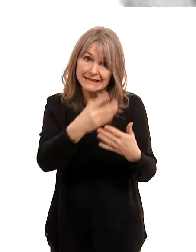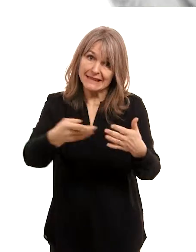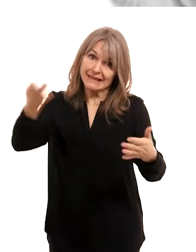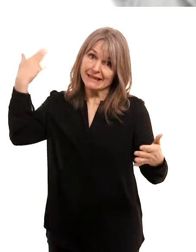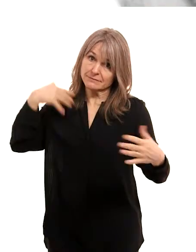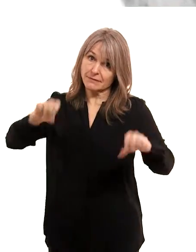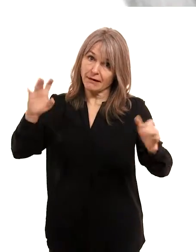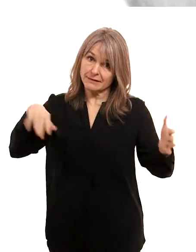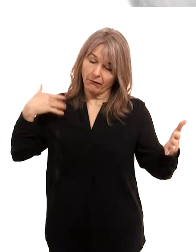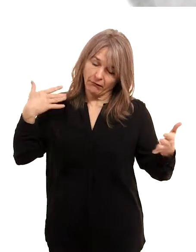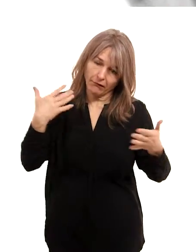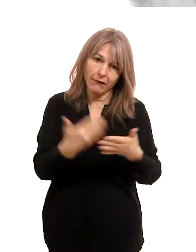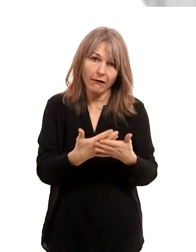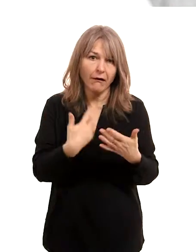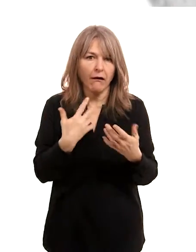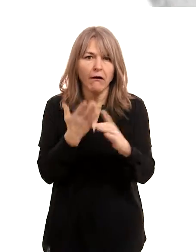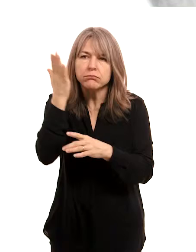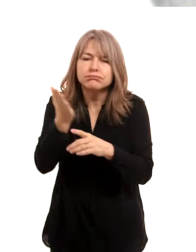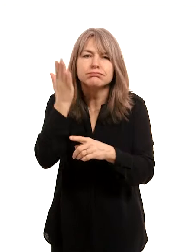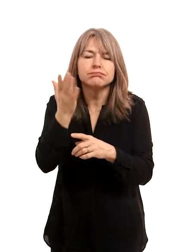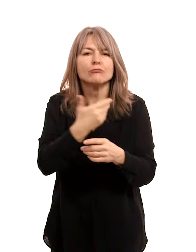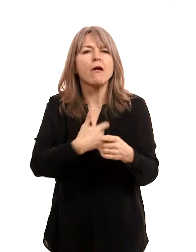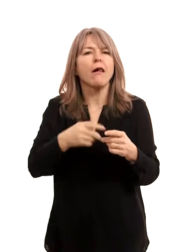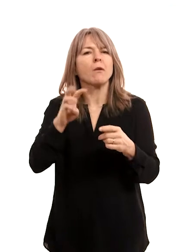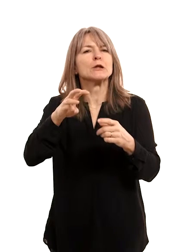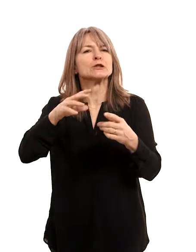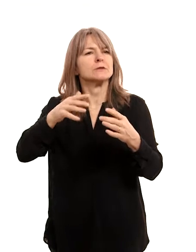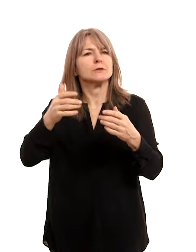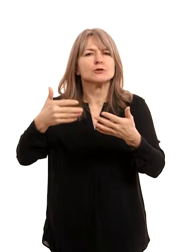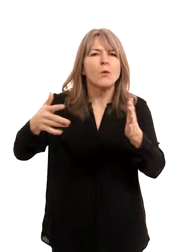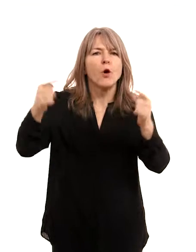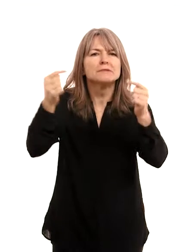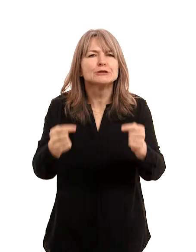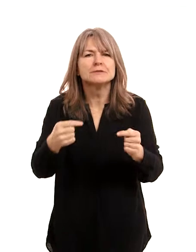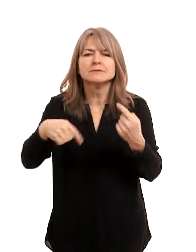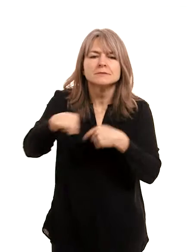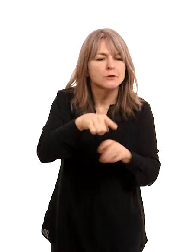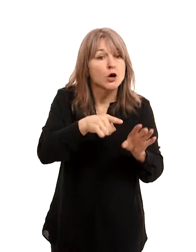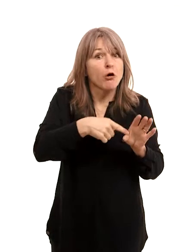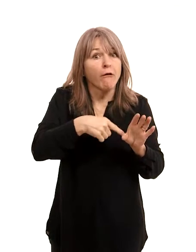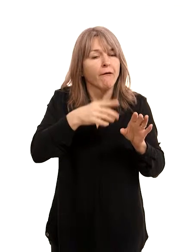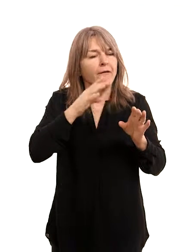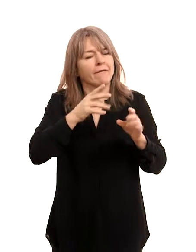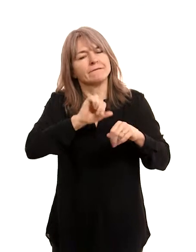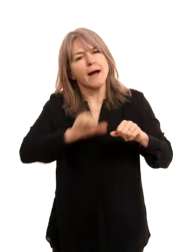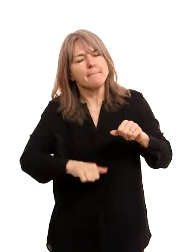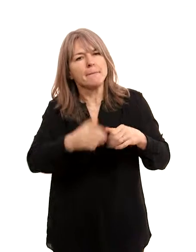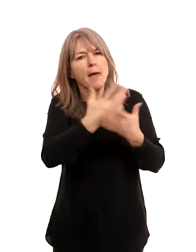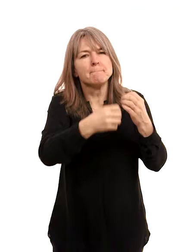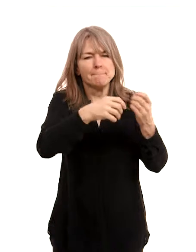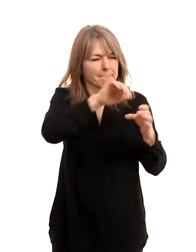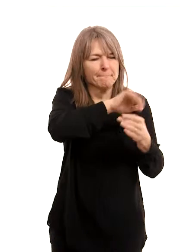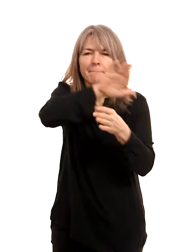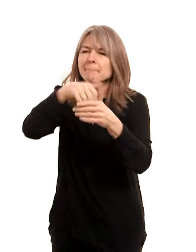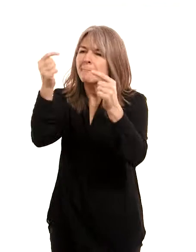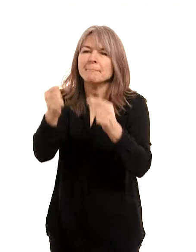dros yr grwpiau ffermwyr ifanc i ddechrau. Mi oedd yr pencampwriaeth byd